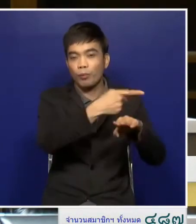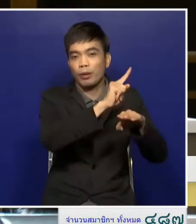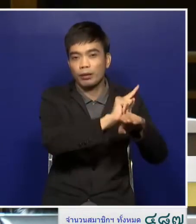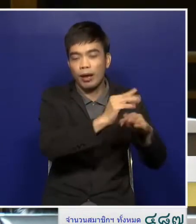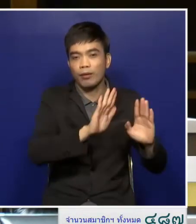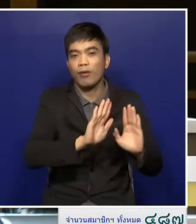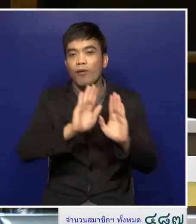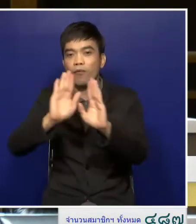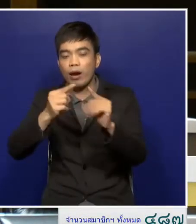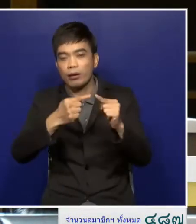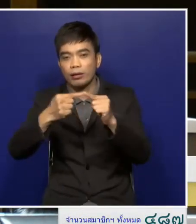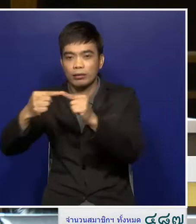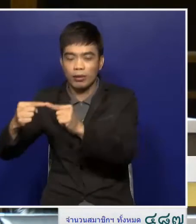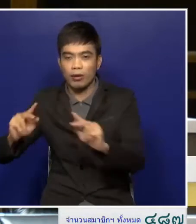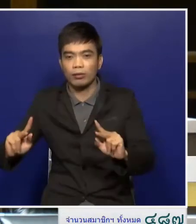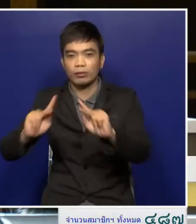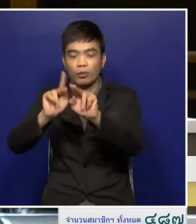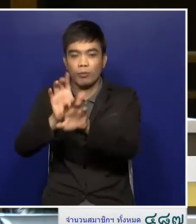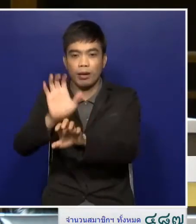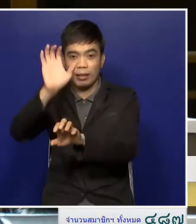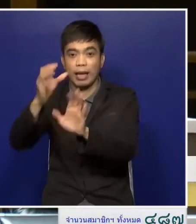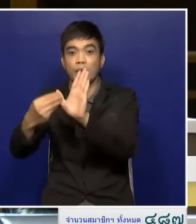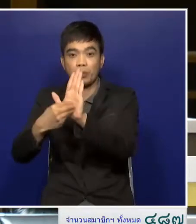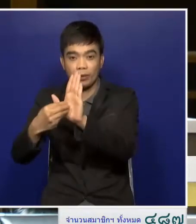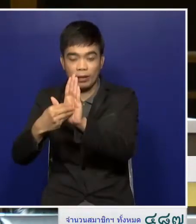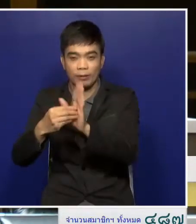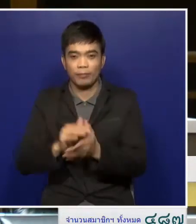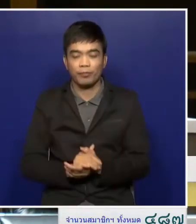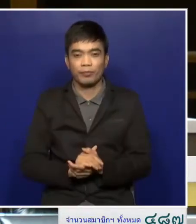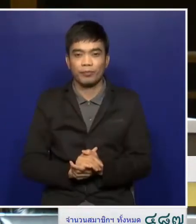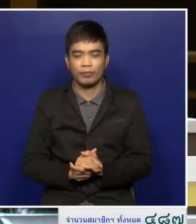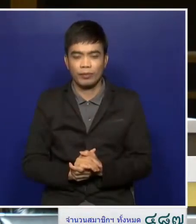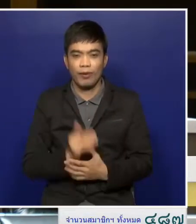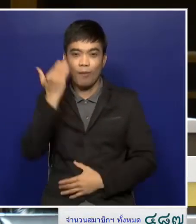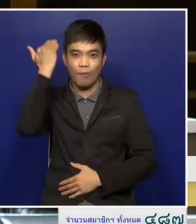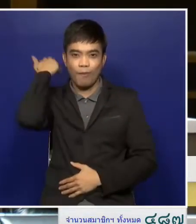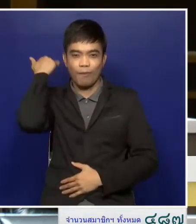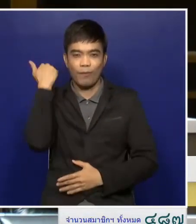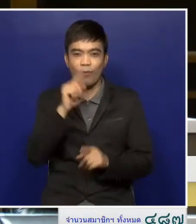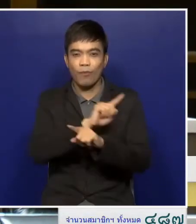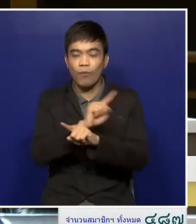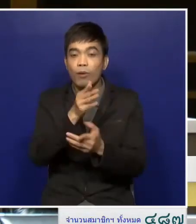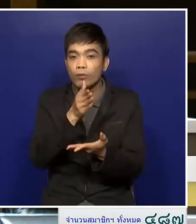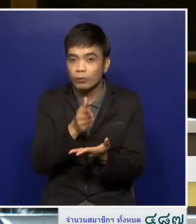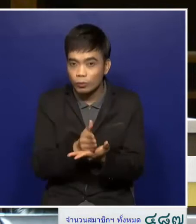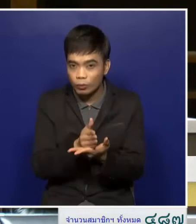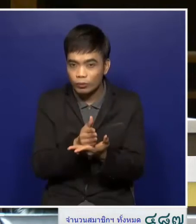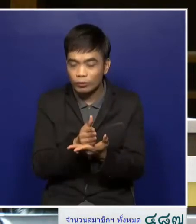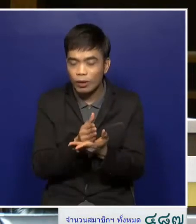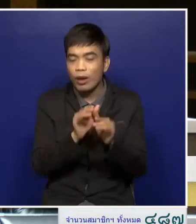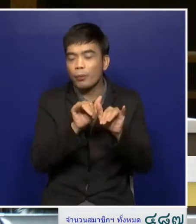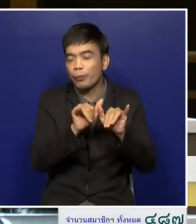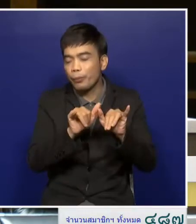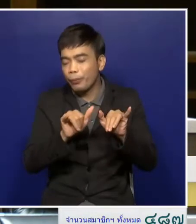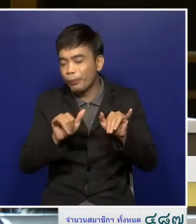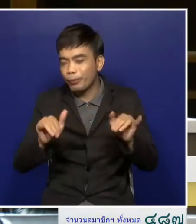และก็กรุงเทพมหานครเพียงเรื่องเดียวนะครับเนื่องจากว่าวันหยุดยาวที่ผ่านมาผมได้รับข้อร้องเรียนจากประชา